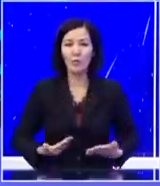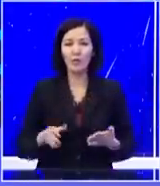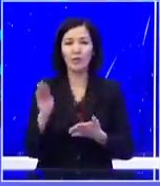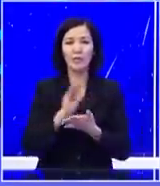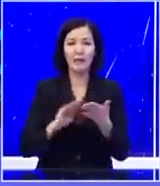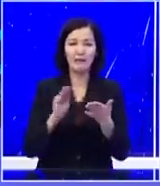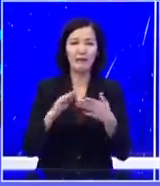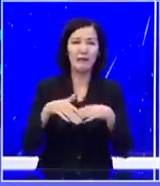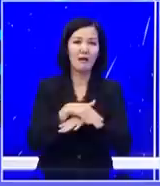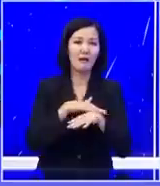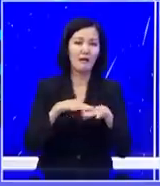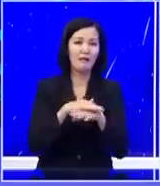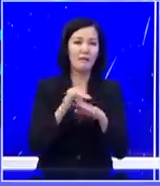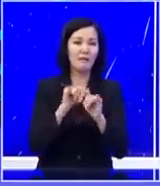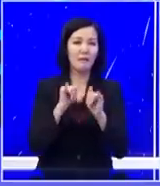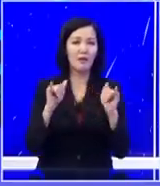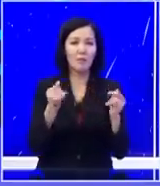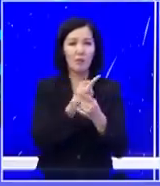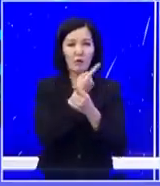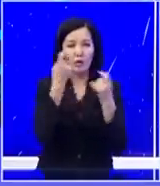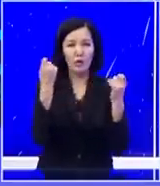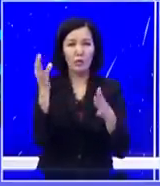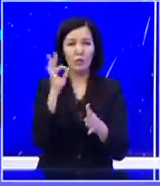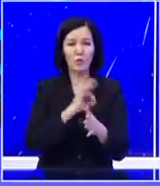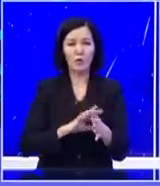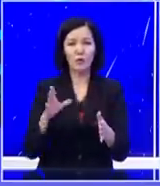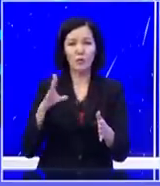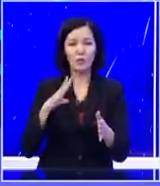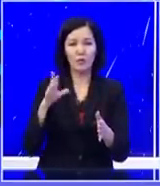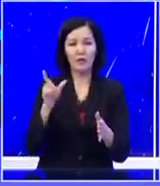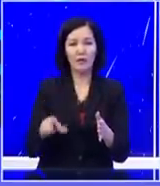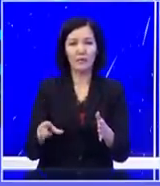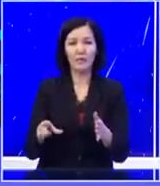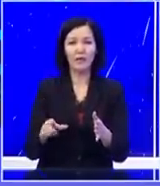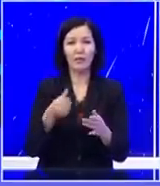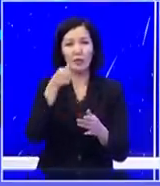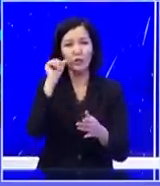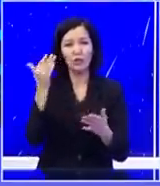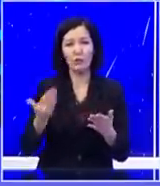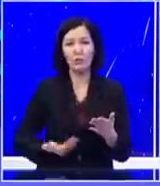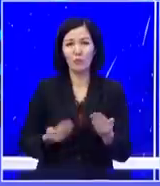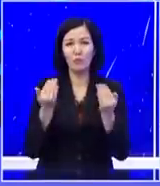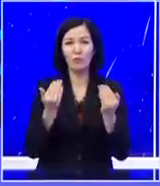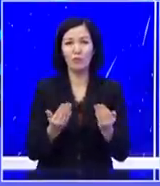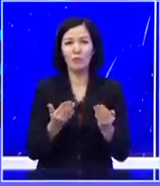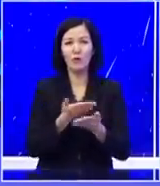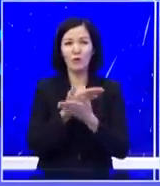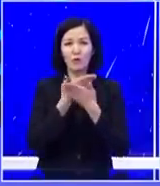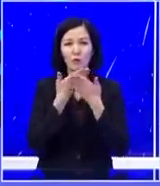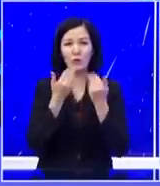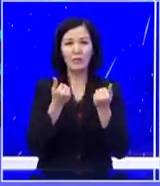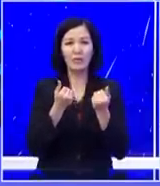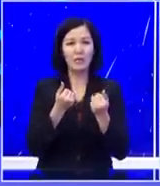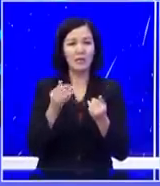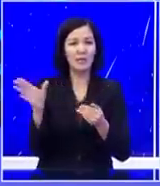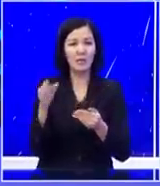дамуына ақпараттық ерен үлес қосқан тұлға. Күні кеше ғана орта толтырып жүрген азаматты бүгін жоқ дегенге